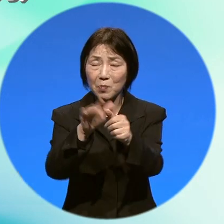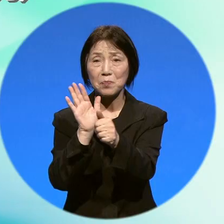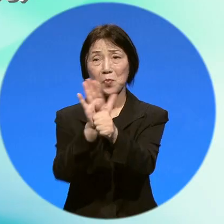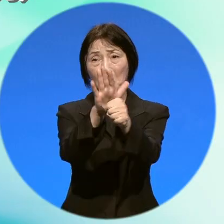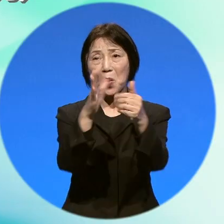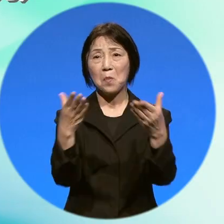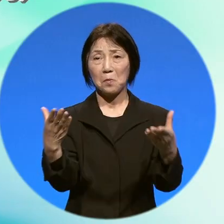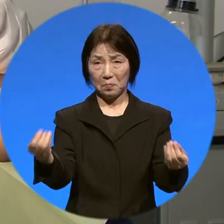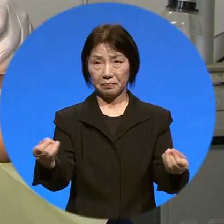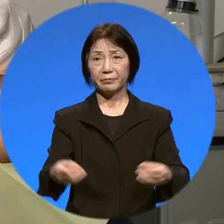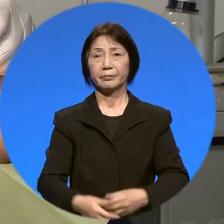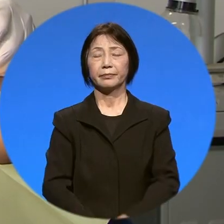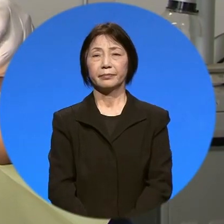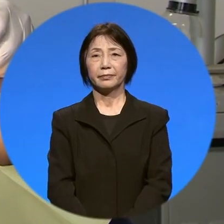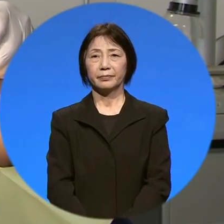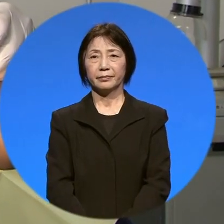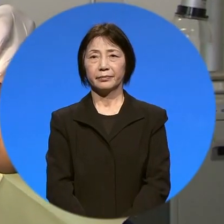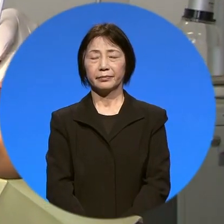しました。